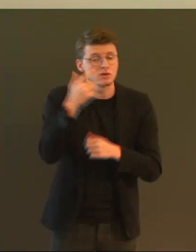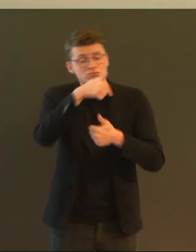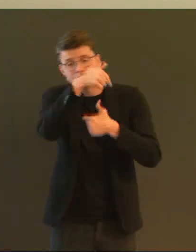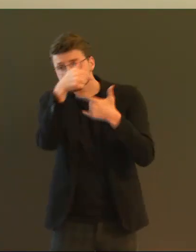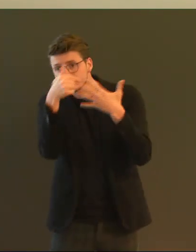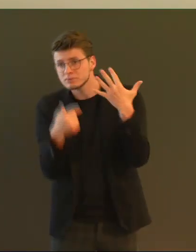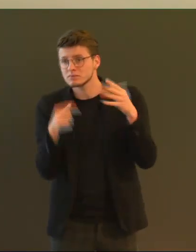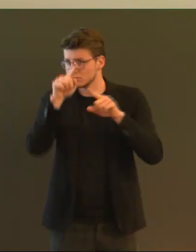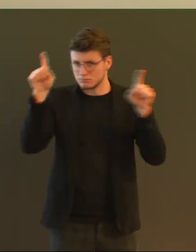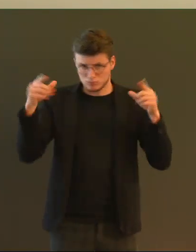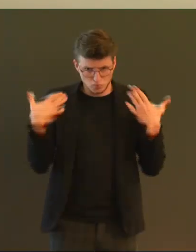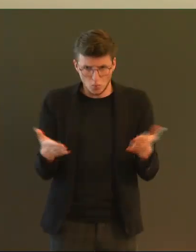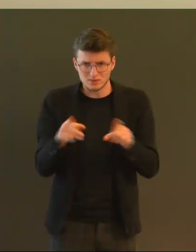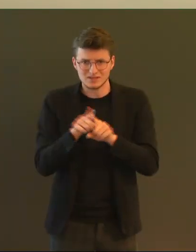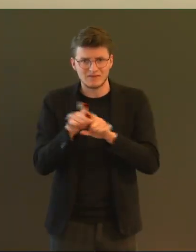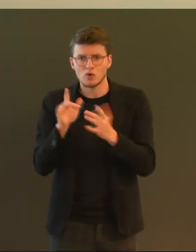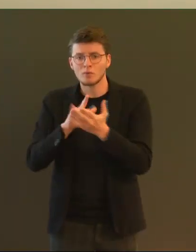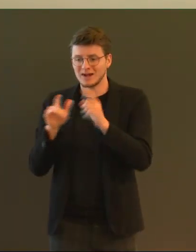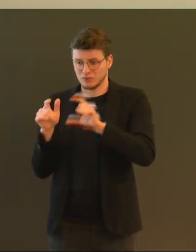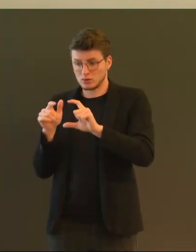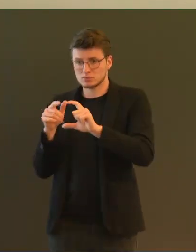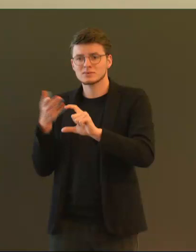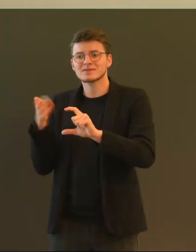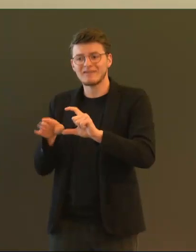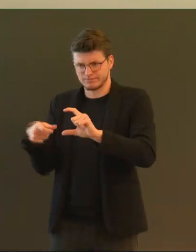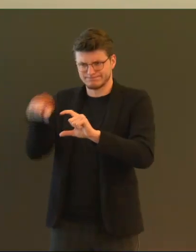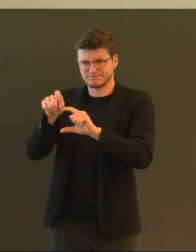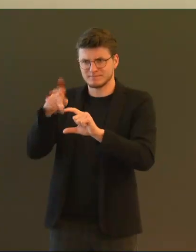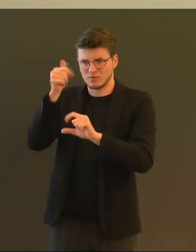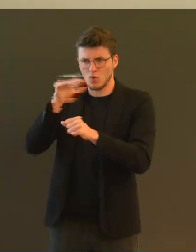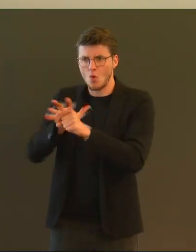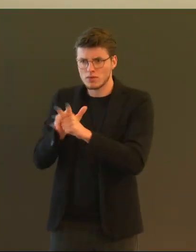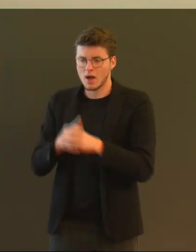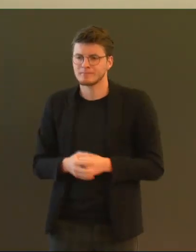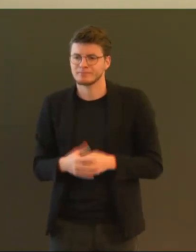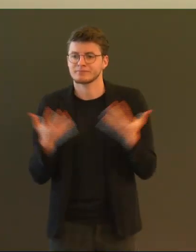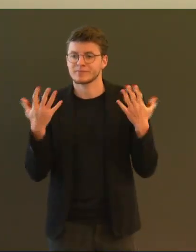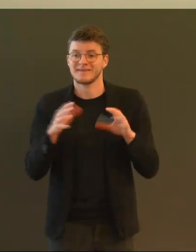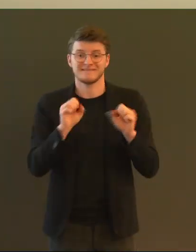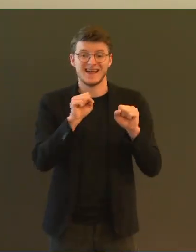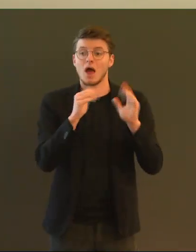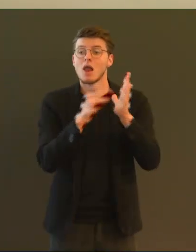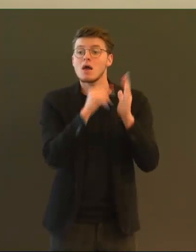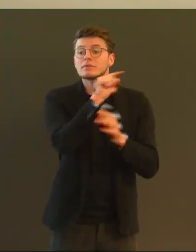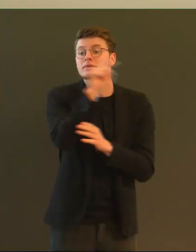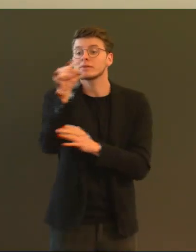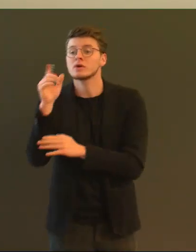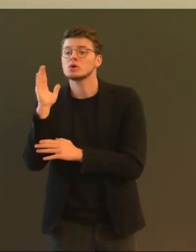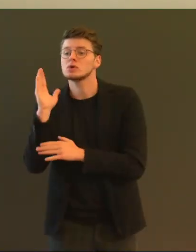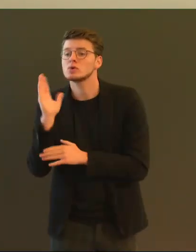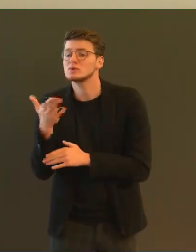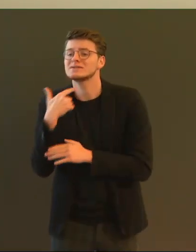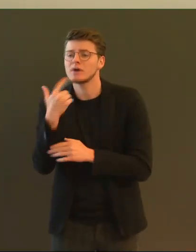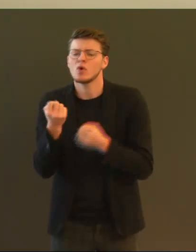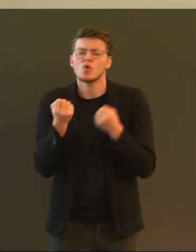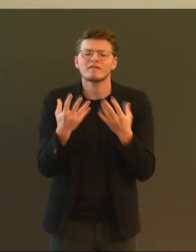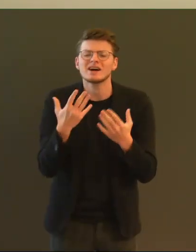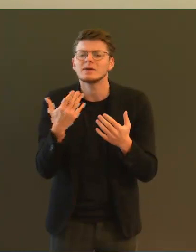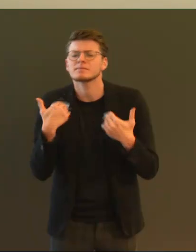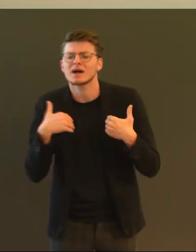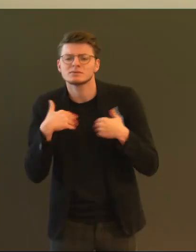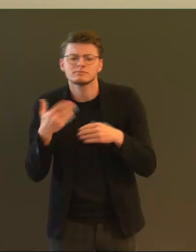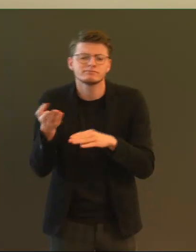officieel gerapporteerde COVID-19-overlijdens een stuk lager ligt dan het totaal aantal overlijdens